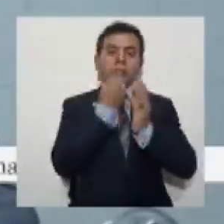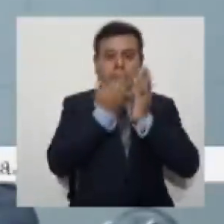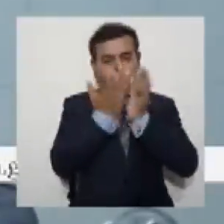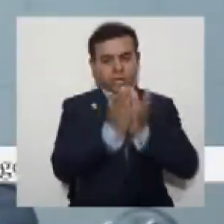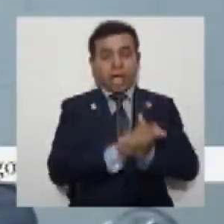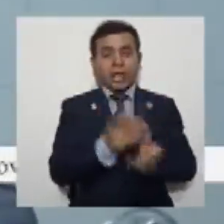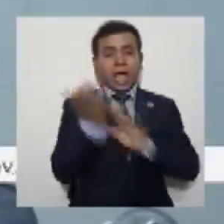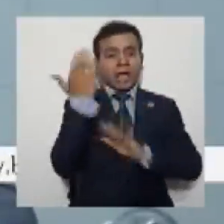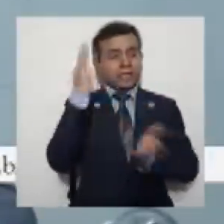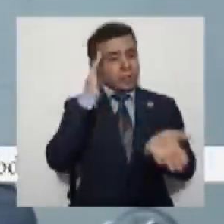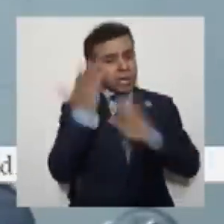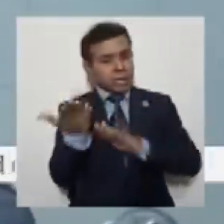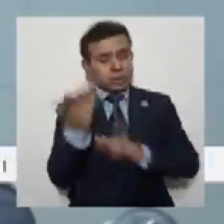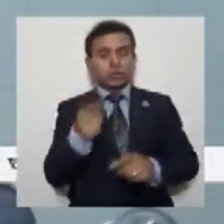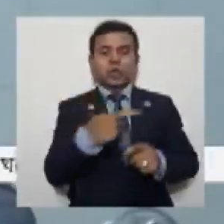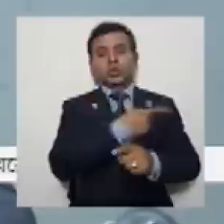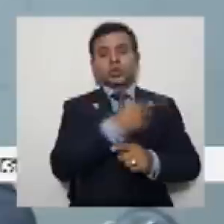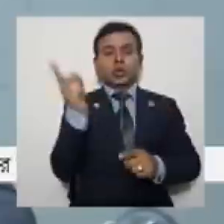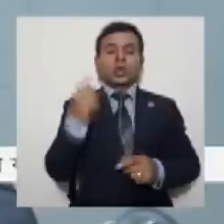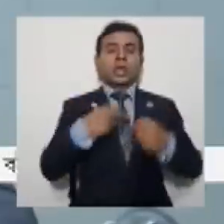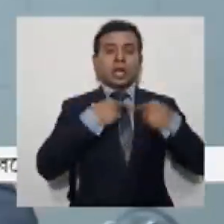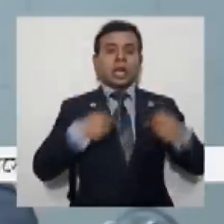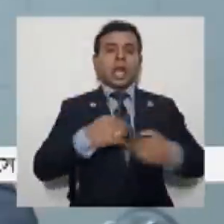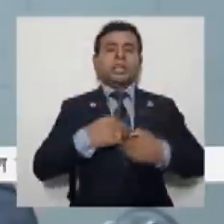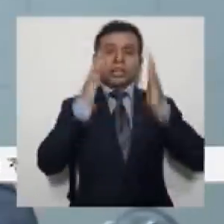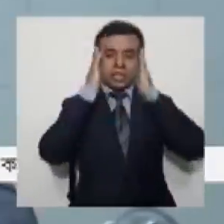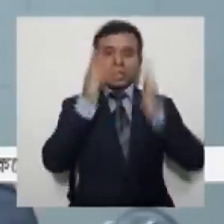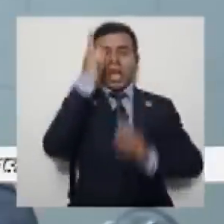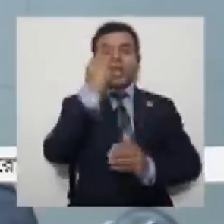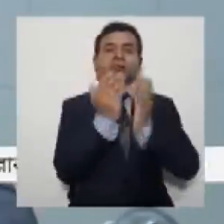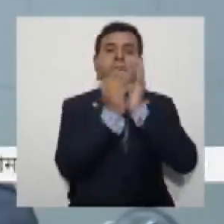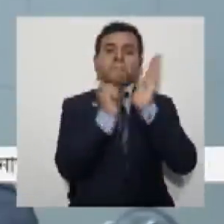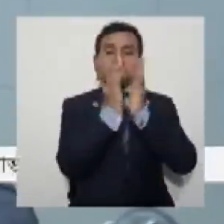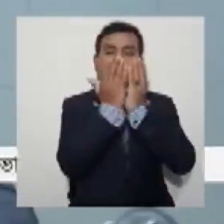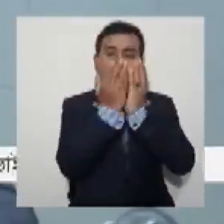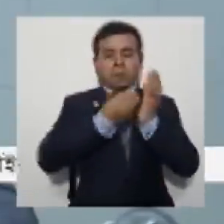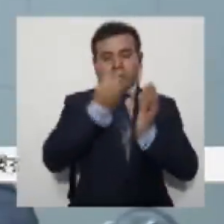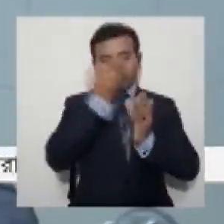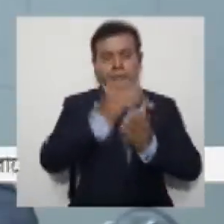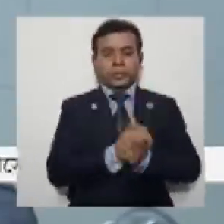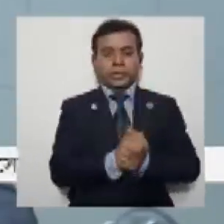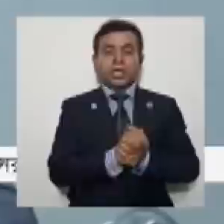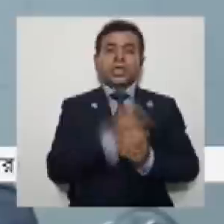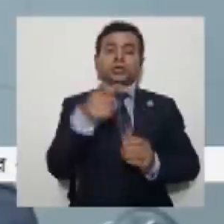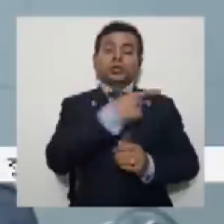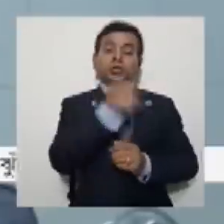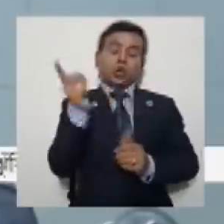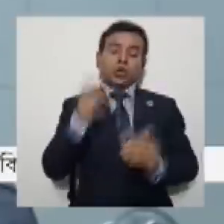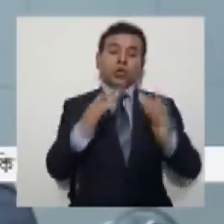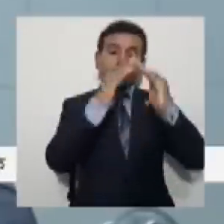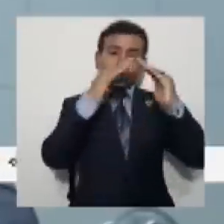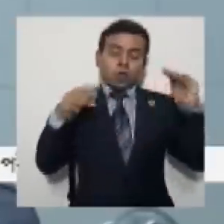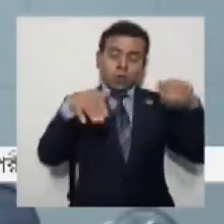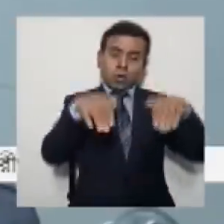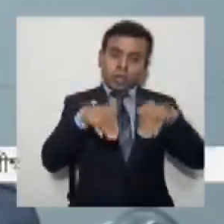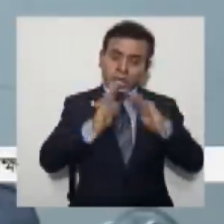এই যুদ্ধের মূল হাতিয়ার হলো ঘরে থাকা, সামাজিক দূরত্ব বজায় রাখা, করোনা